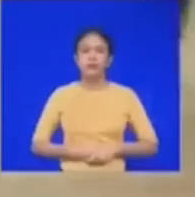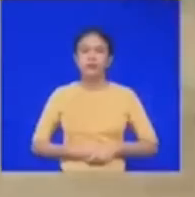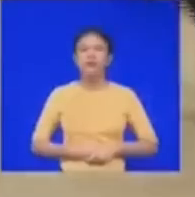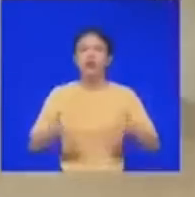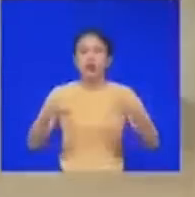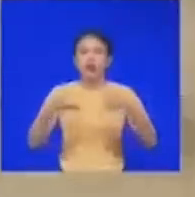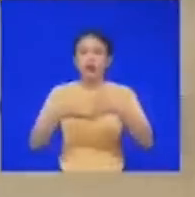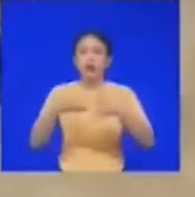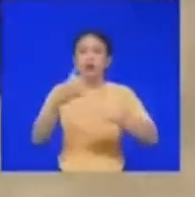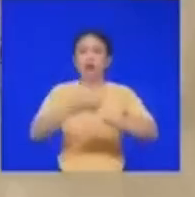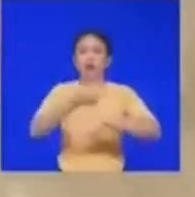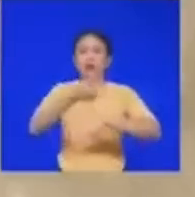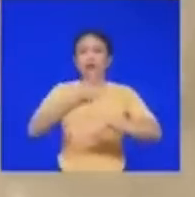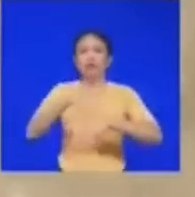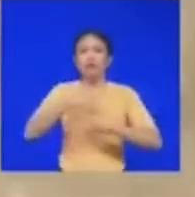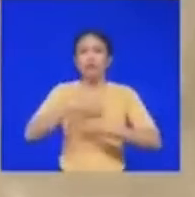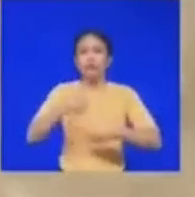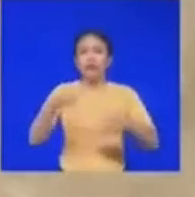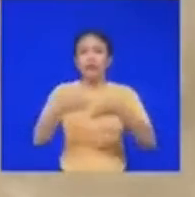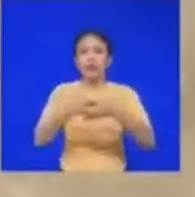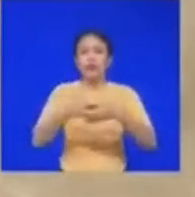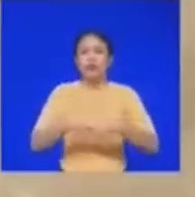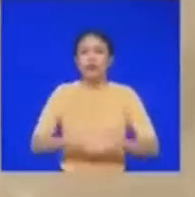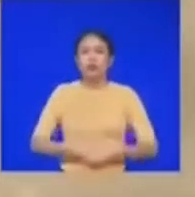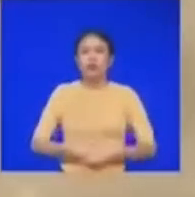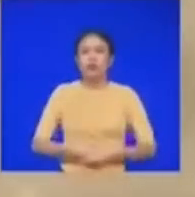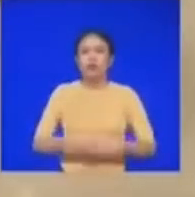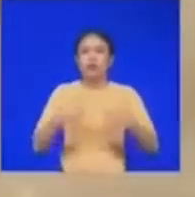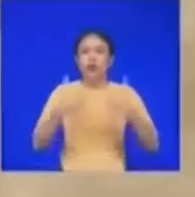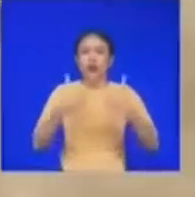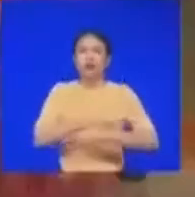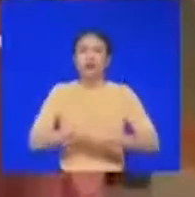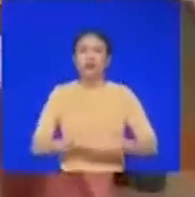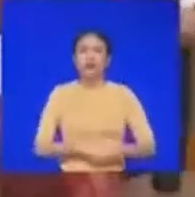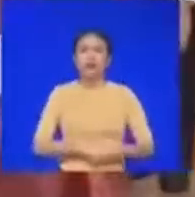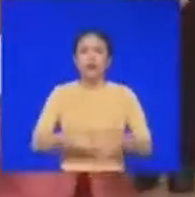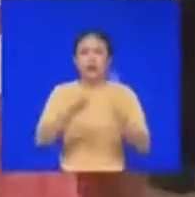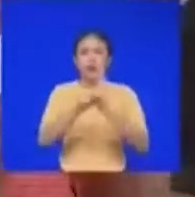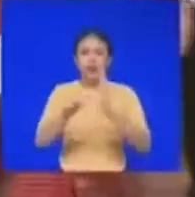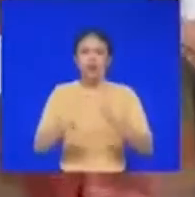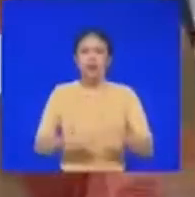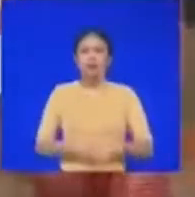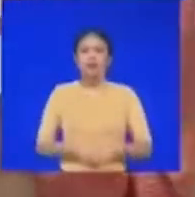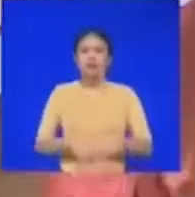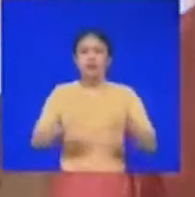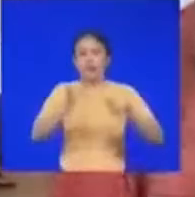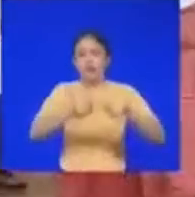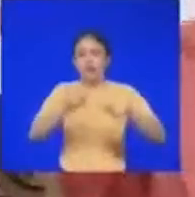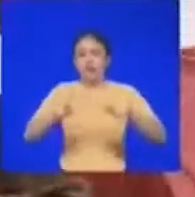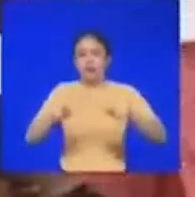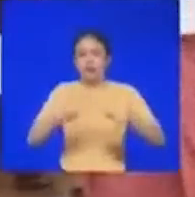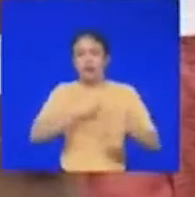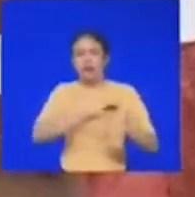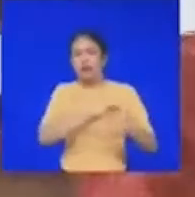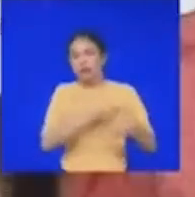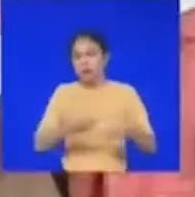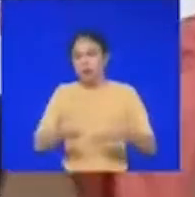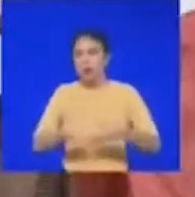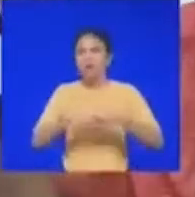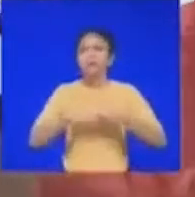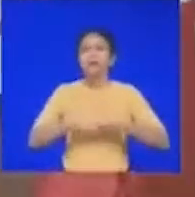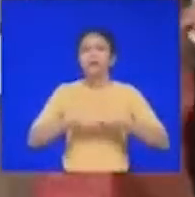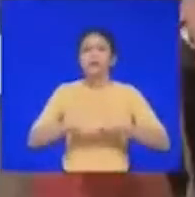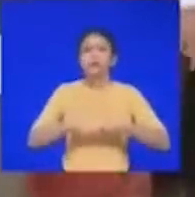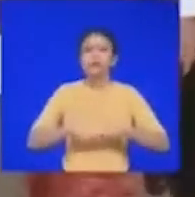ภายใต้รัฐบาลจีนหรือไม่ขณะเดียวกันยังมีเสียงวิพากษ์วิจารณ์ด้วยนะครับว่าหากในบัญชีมูลต้องการขับเคลื่อนสันติภาพ